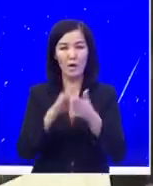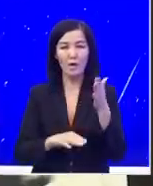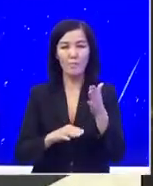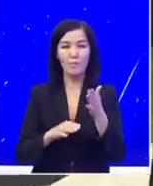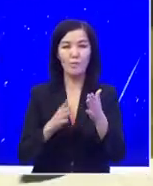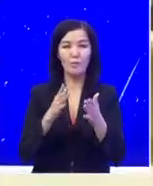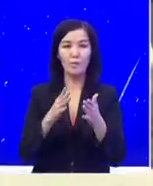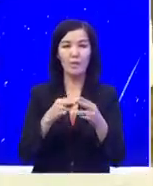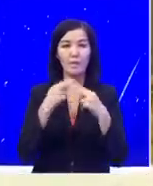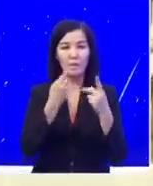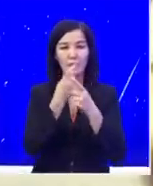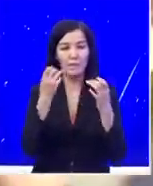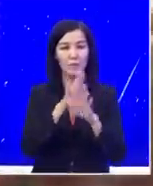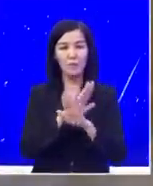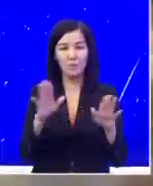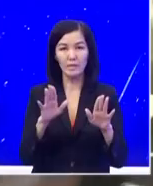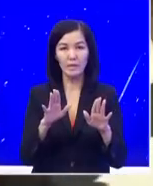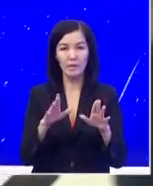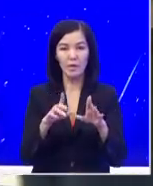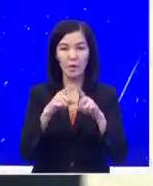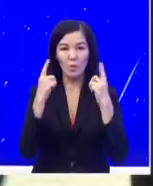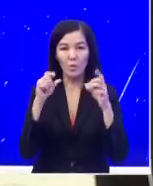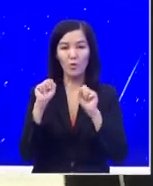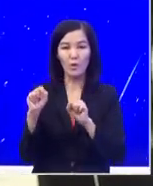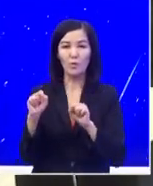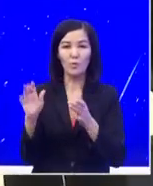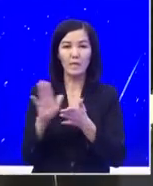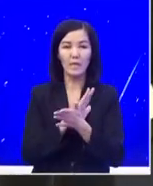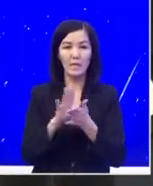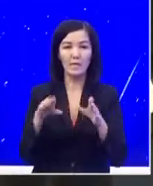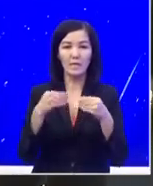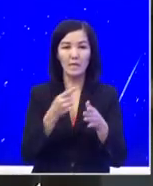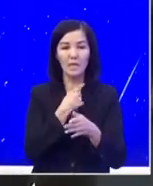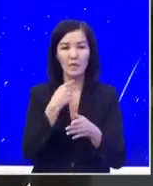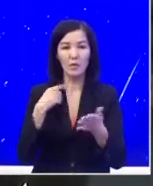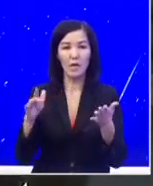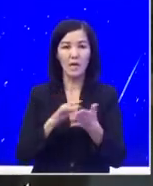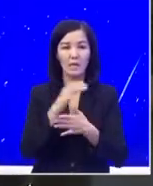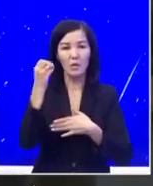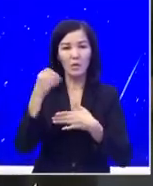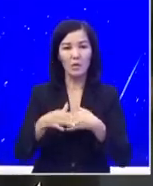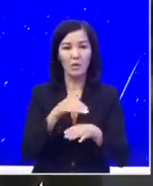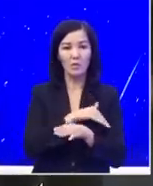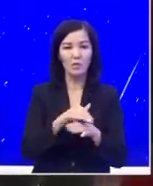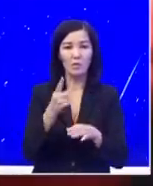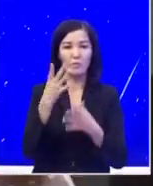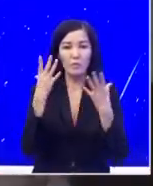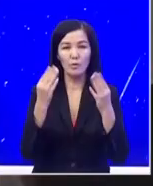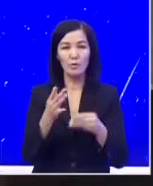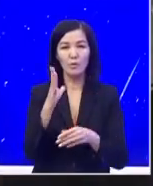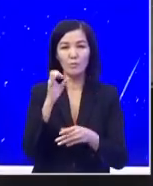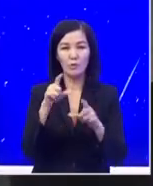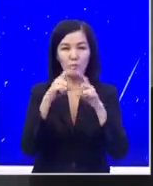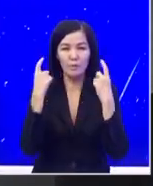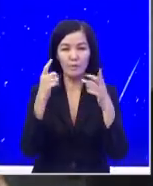салмады, ескерту жасамады. Керісінше қорғану құралдарын тегін таратты. Бір ғана Талдықорған қаласының орталық көшелерінде бір күнде